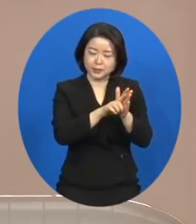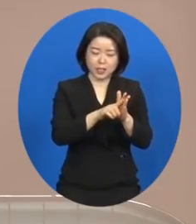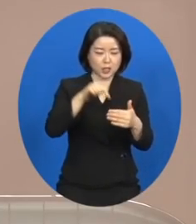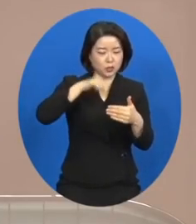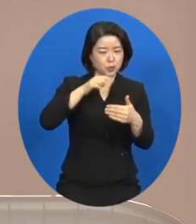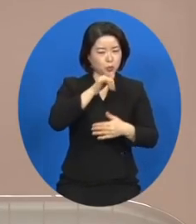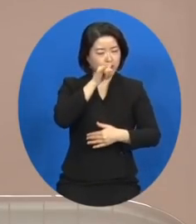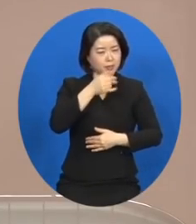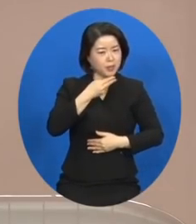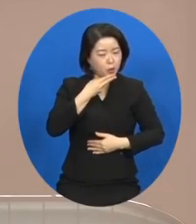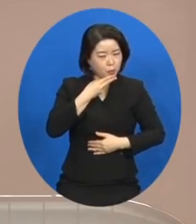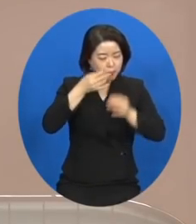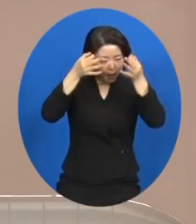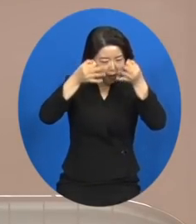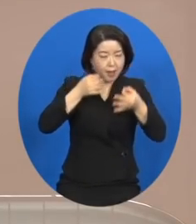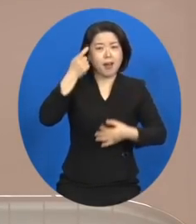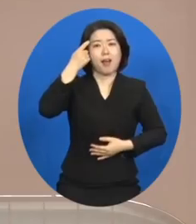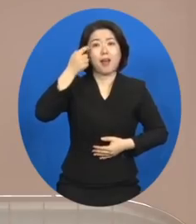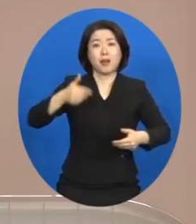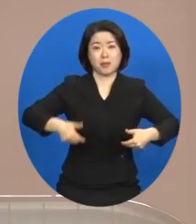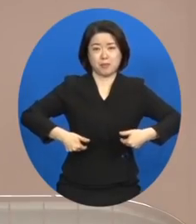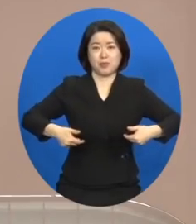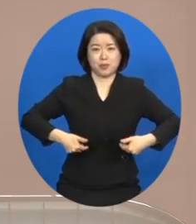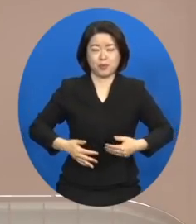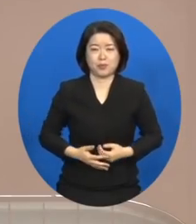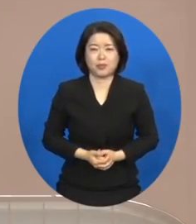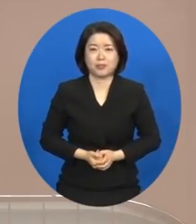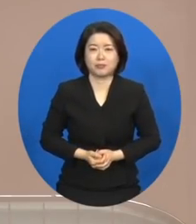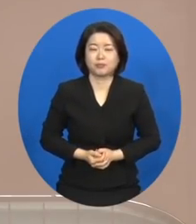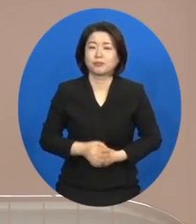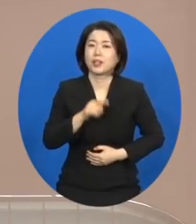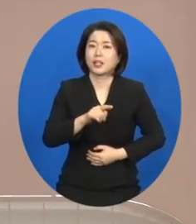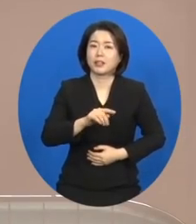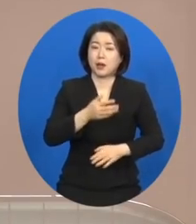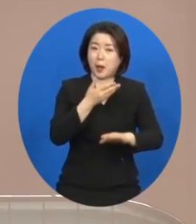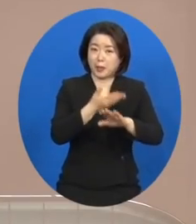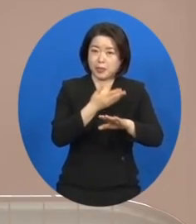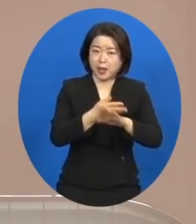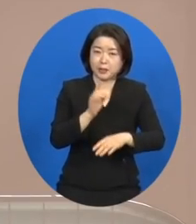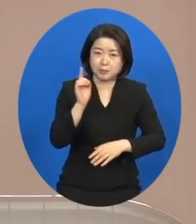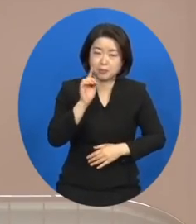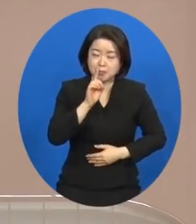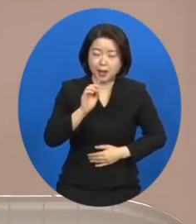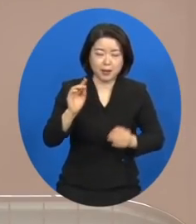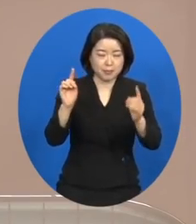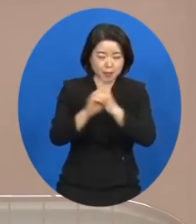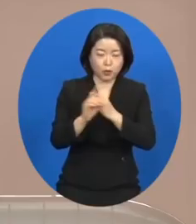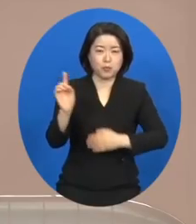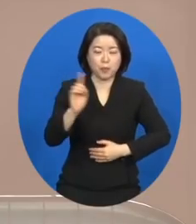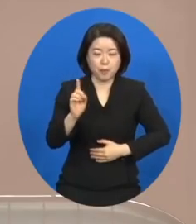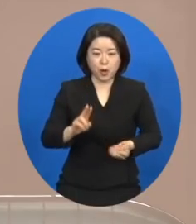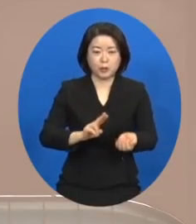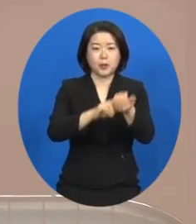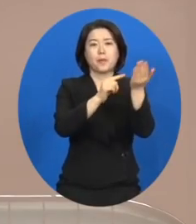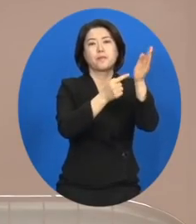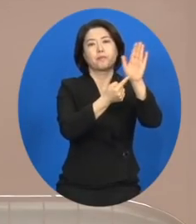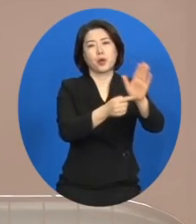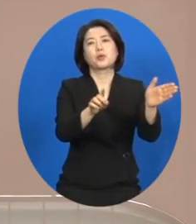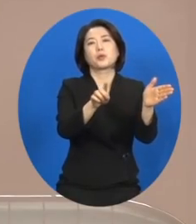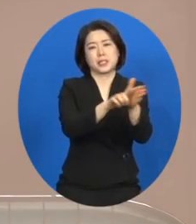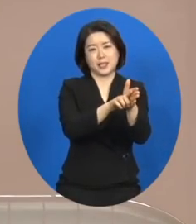않는가 한 돌아볼 필요가 있습니다. 우리가 이것을 다른 말로 표적 신앙이라고 그렇게 부를 수도